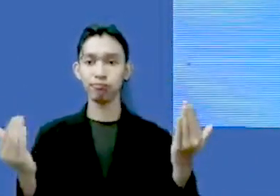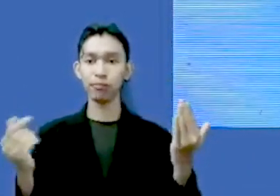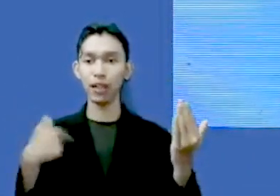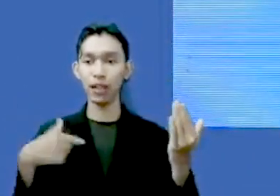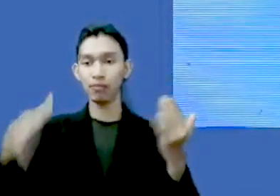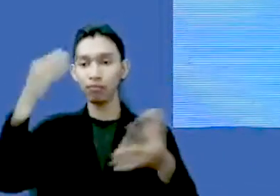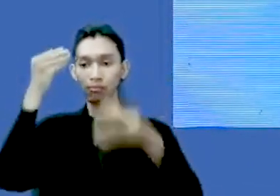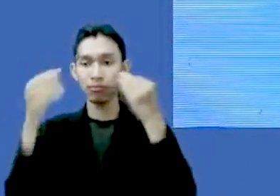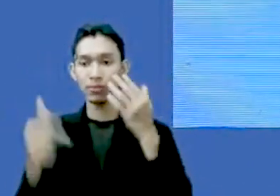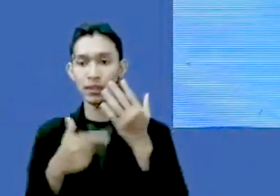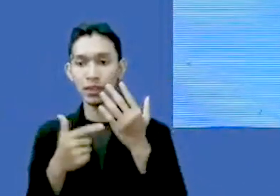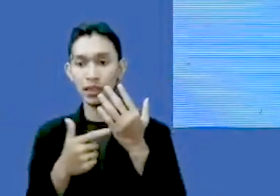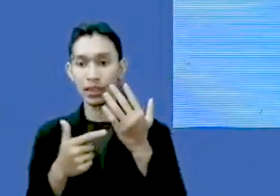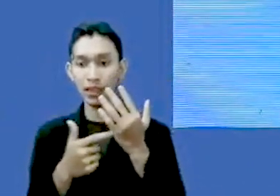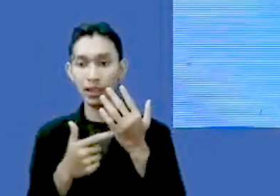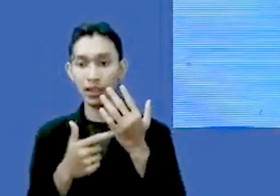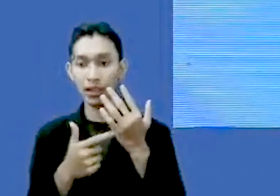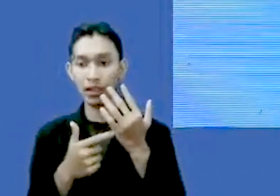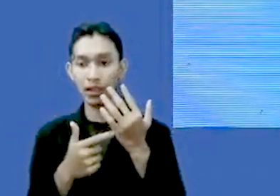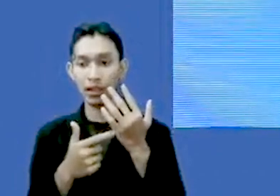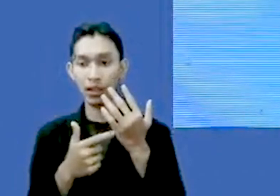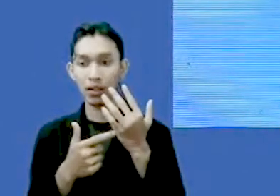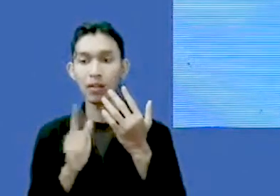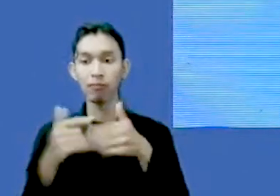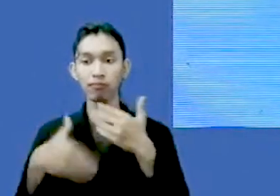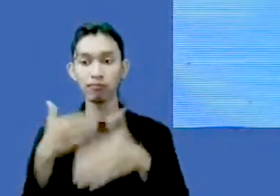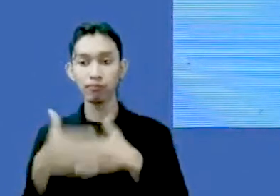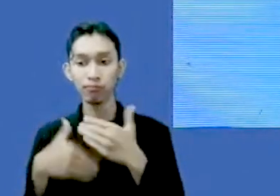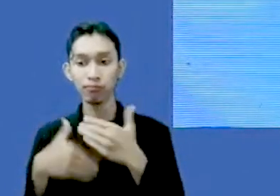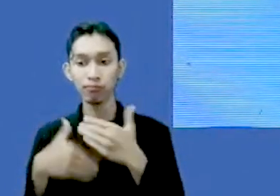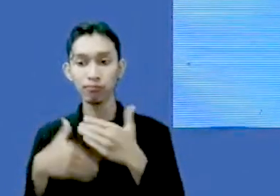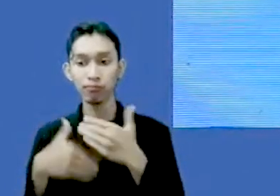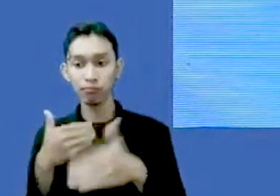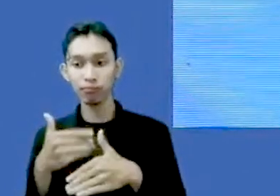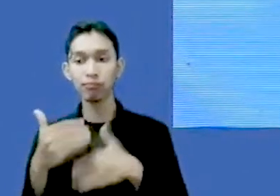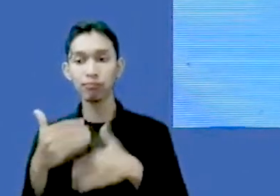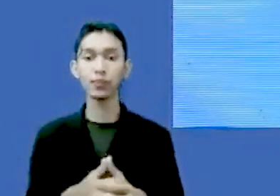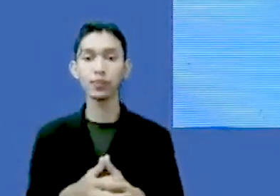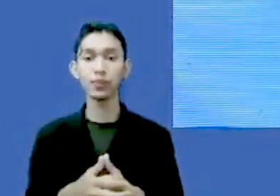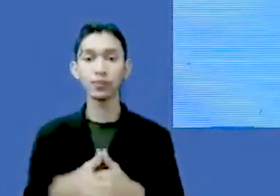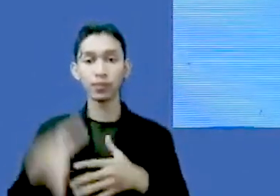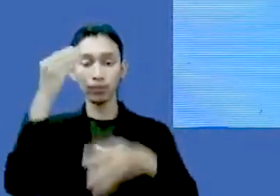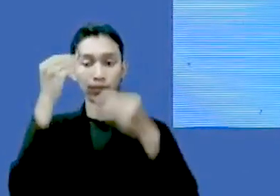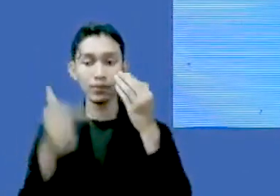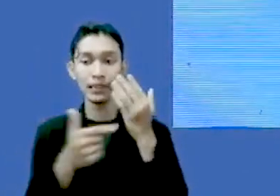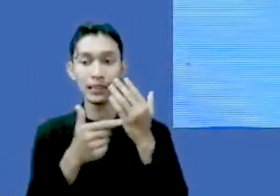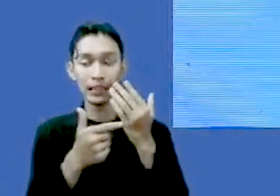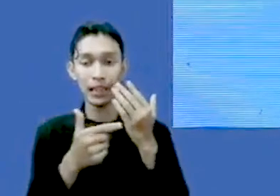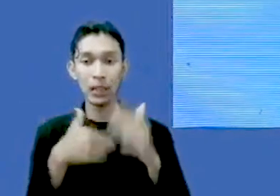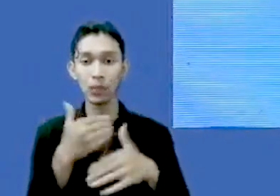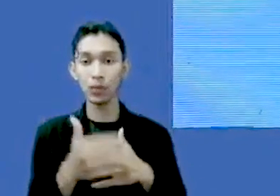digital harus didorong secara progresif dan berkelanjutan literasi digital kemudian